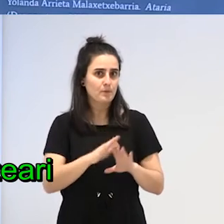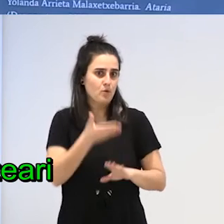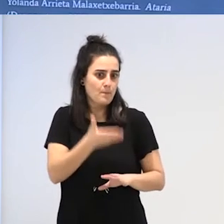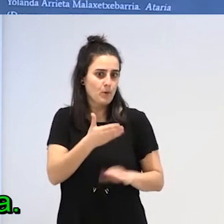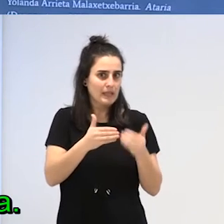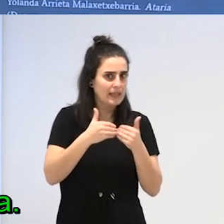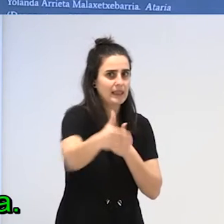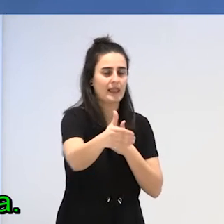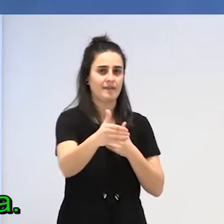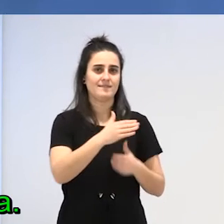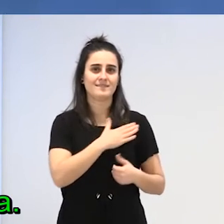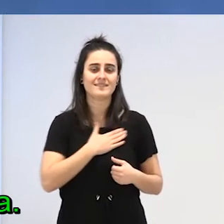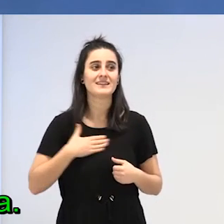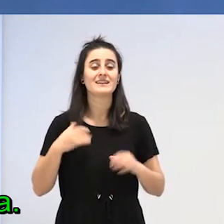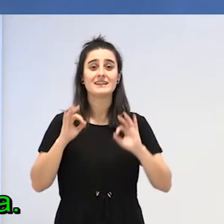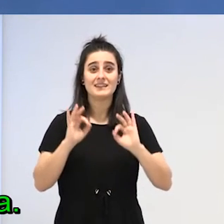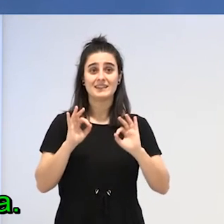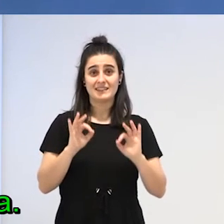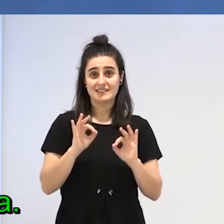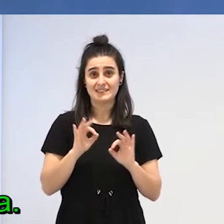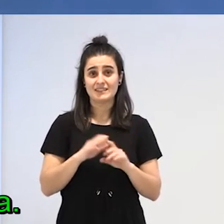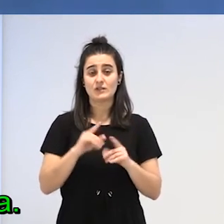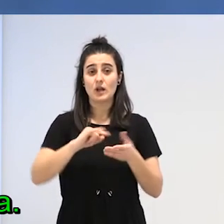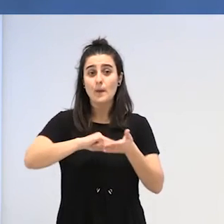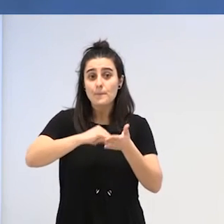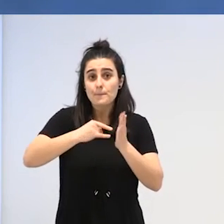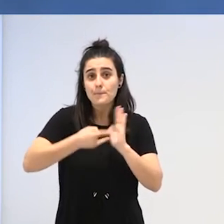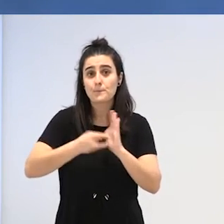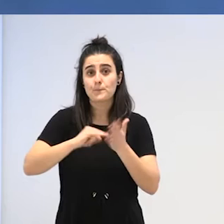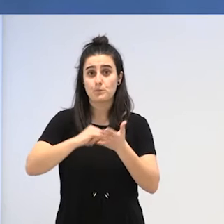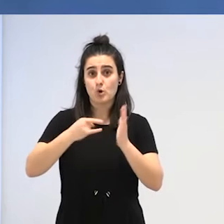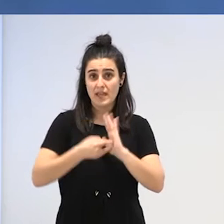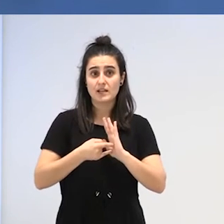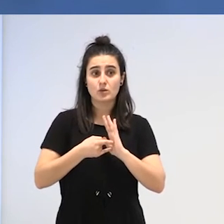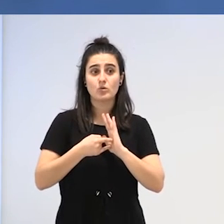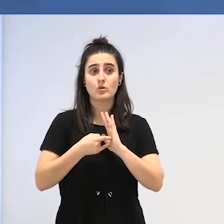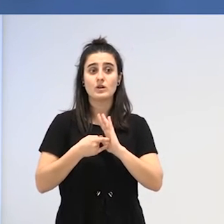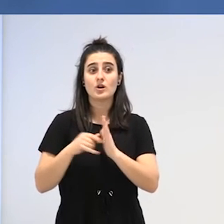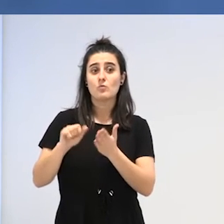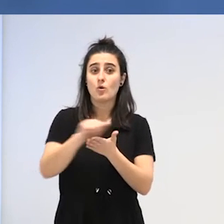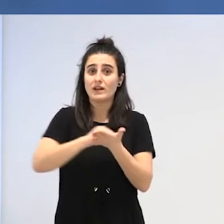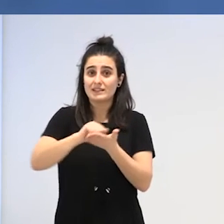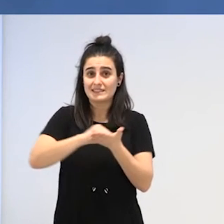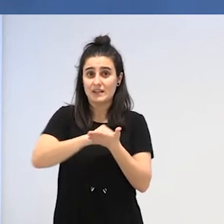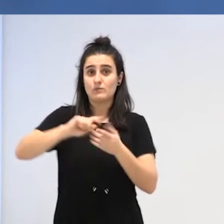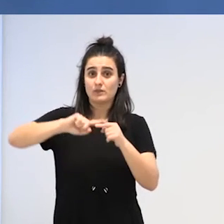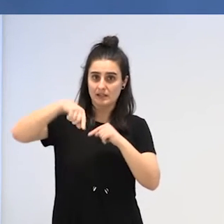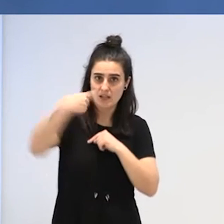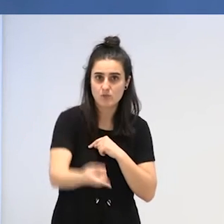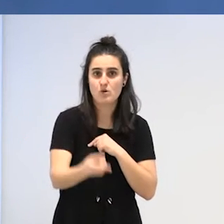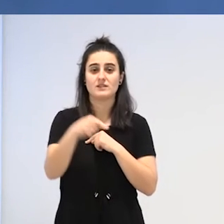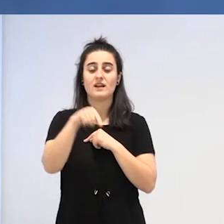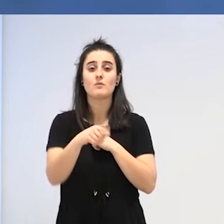ematen diona, eta adibidez hori da Zirriborroak eta gero proiektua, agian ezagutzen duzue,